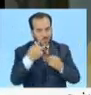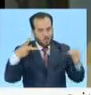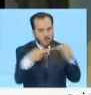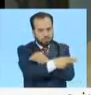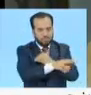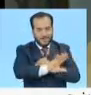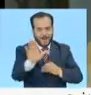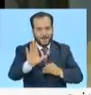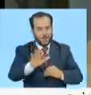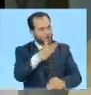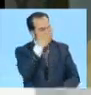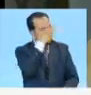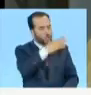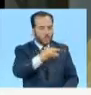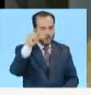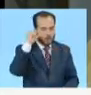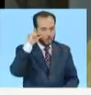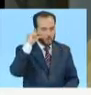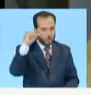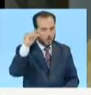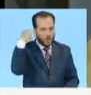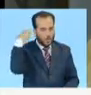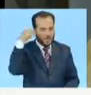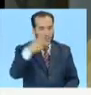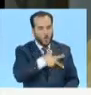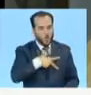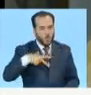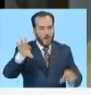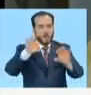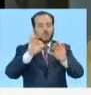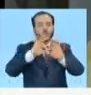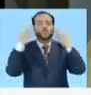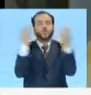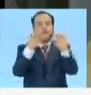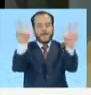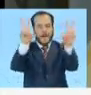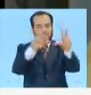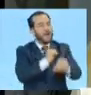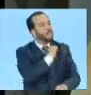شكرا جزيلا لك دكتورة سميرة رجب، وزيرة الدولة لشؤون الإعلام في البحرين، حدثنا من المنامة.